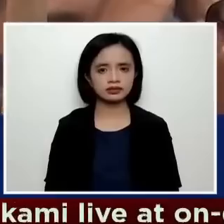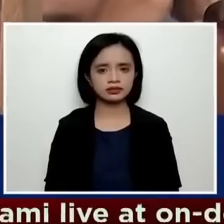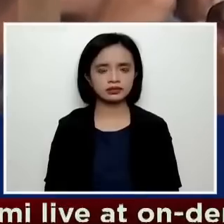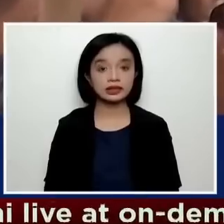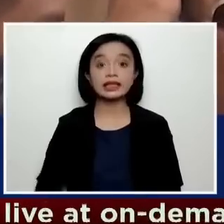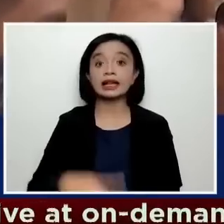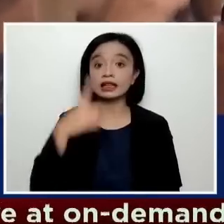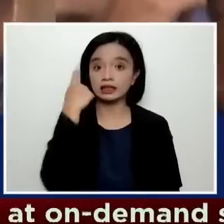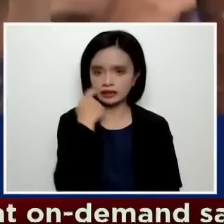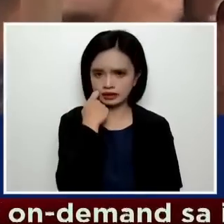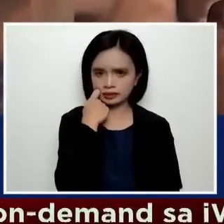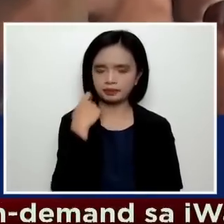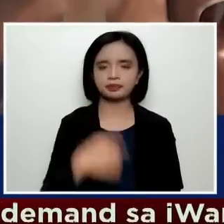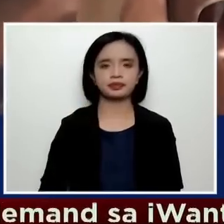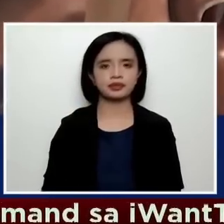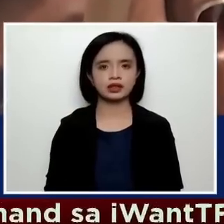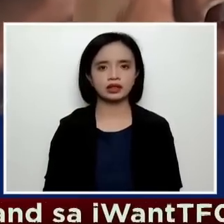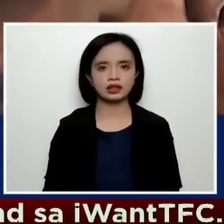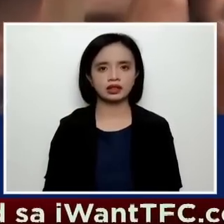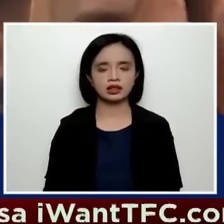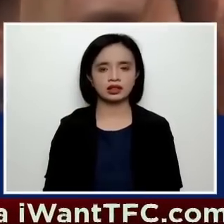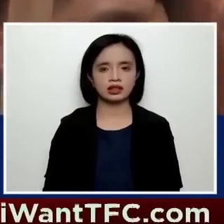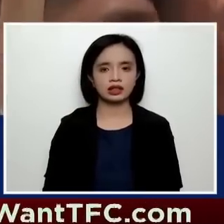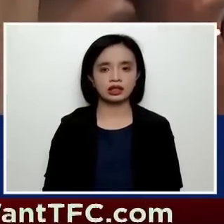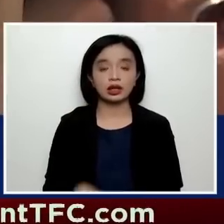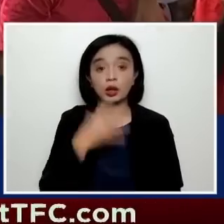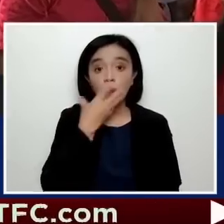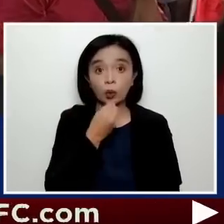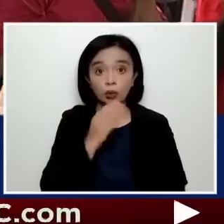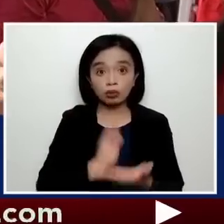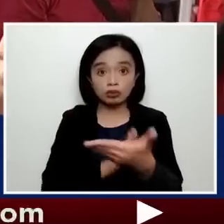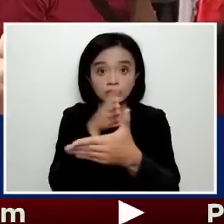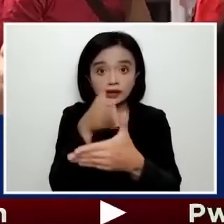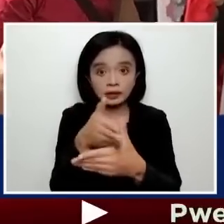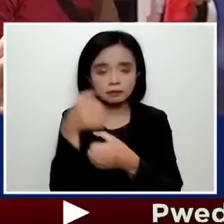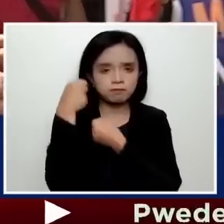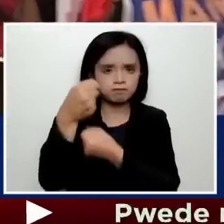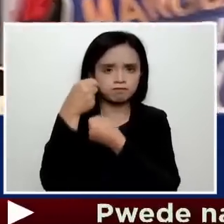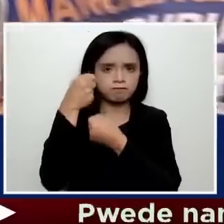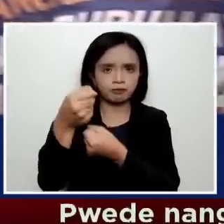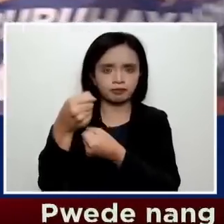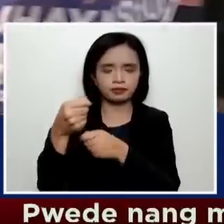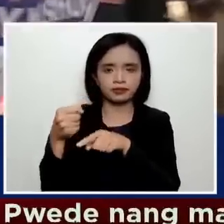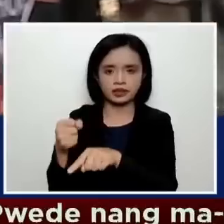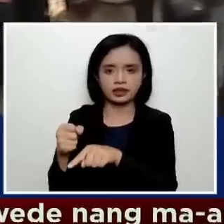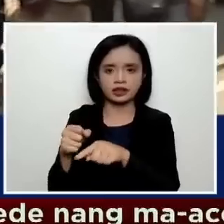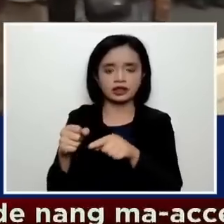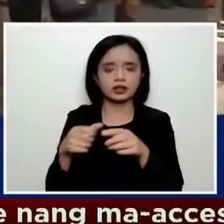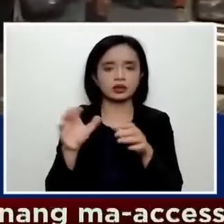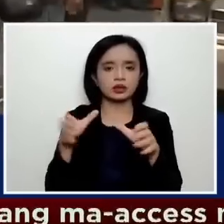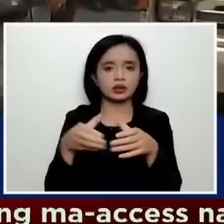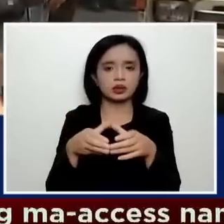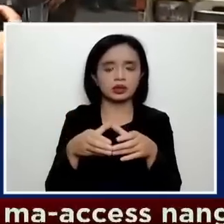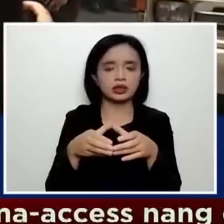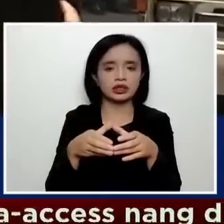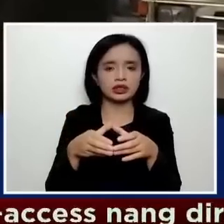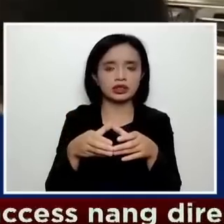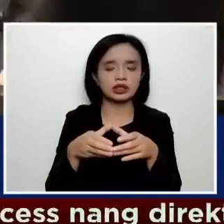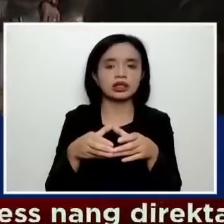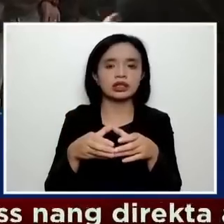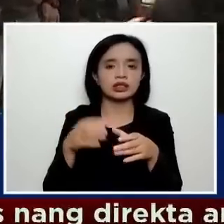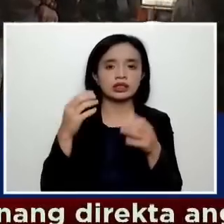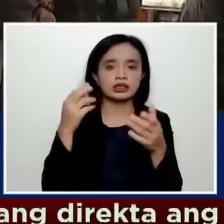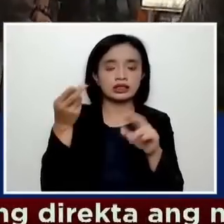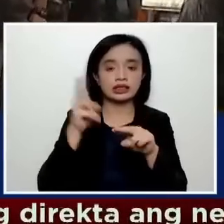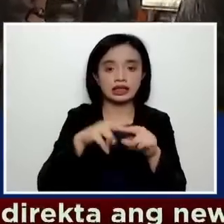Kanina, sumugod sa NCR Wage Board ang Unity for Wage Increase Now o UWIN na binubuo ng mahigit